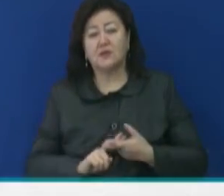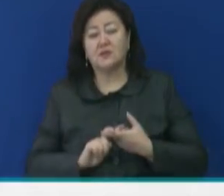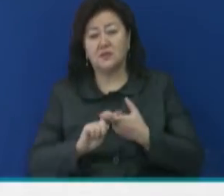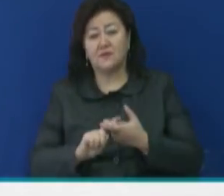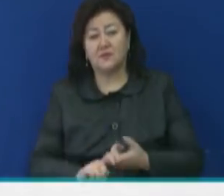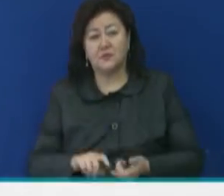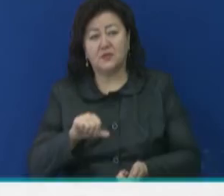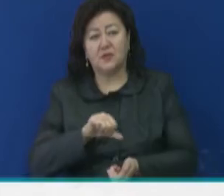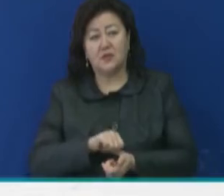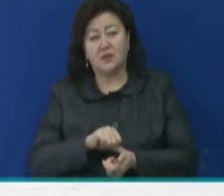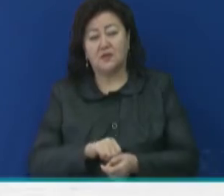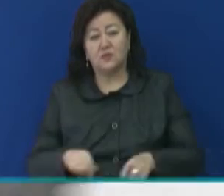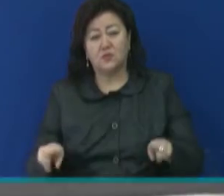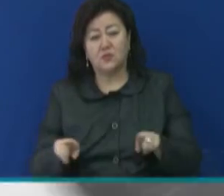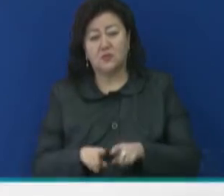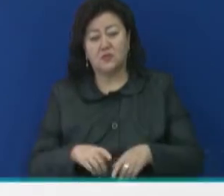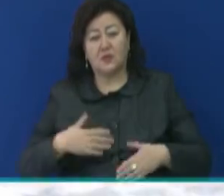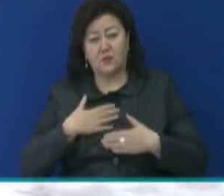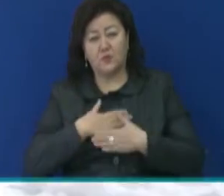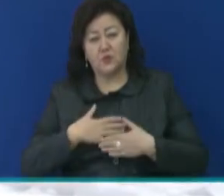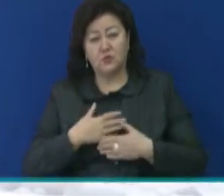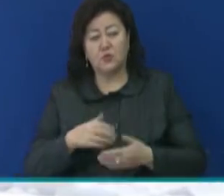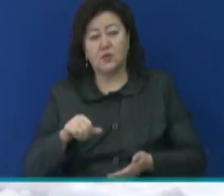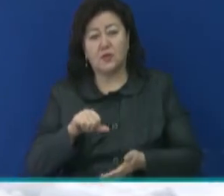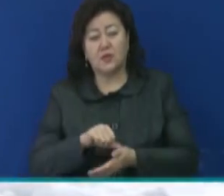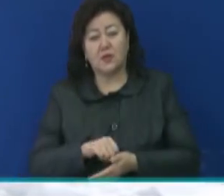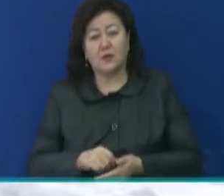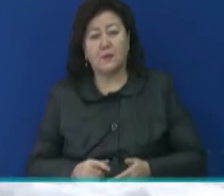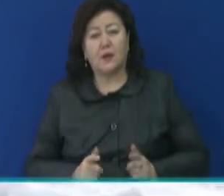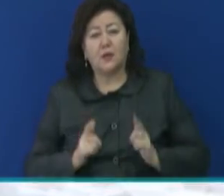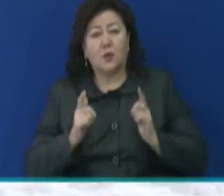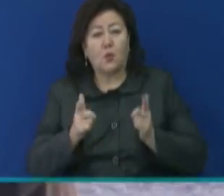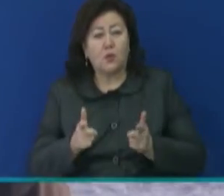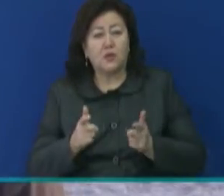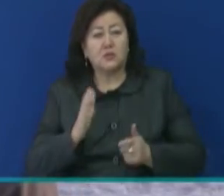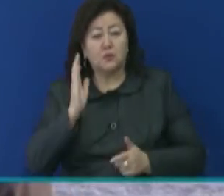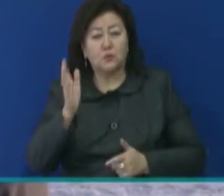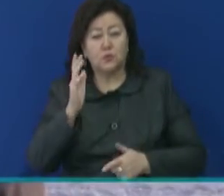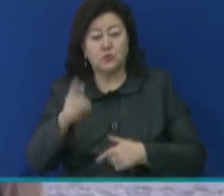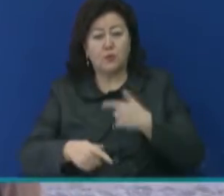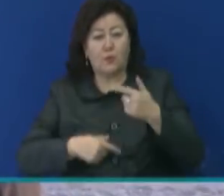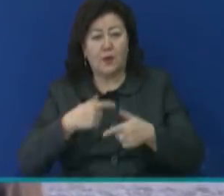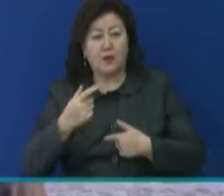зависимостям оказалось что они также обеспокоены тем что наркомания угрожает здоровью будущих поколений